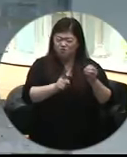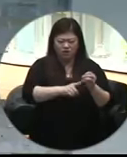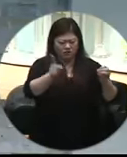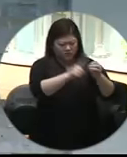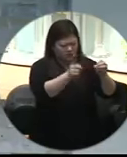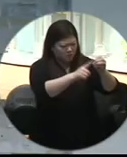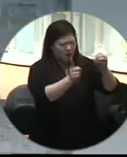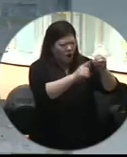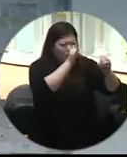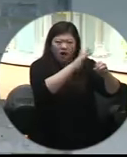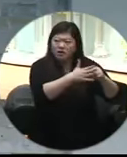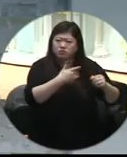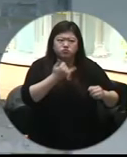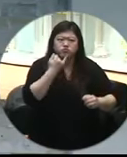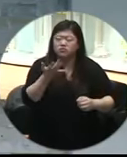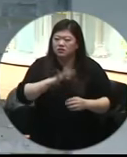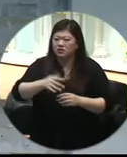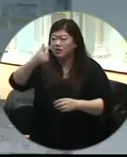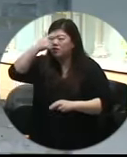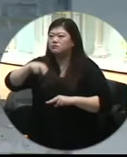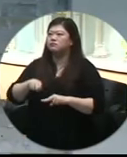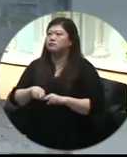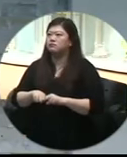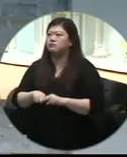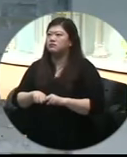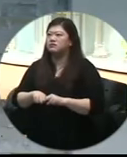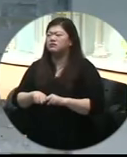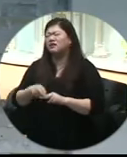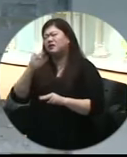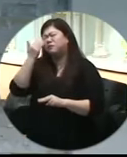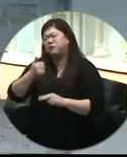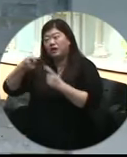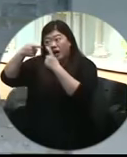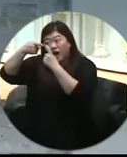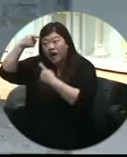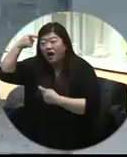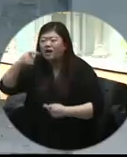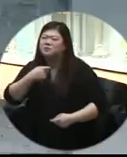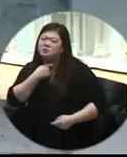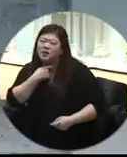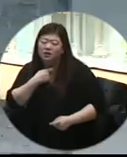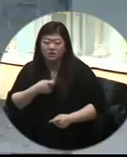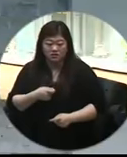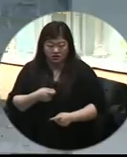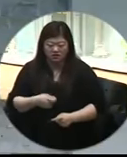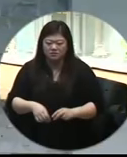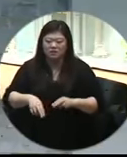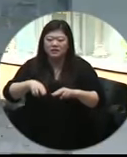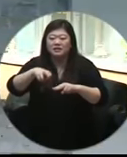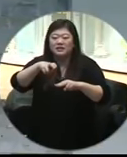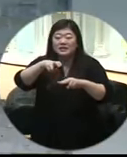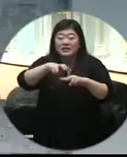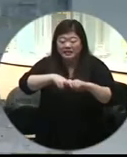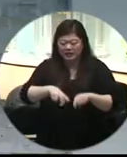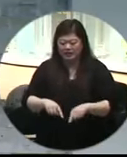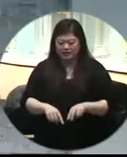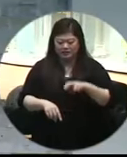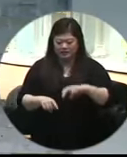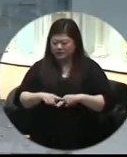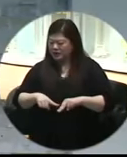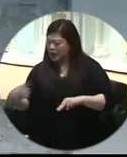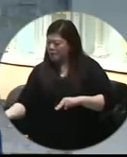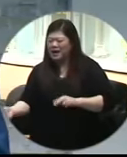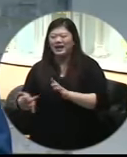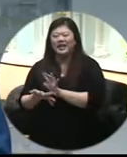기도가 안 됩니다. 그러니까 그 목사님이 그래요. 그러면 의자 빈 의자 갖다 여기 예수님 앉아 있다 생각하고